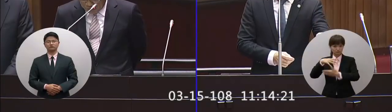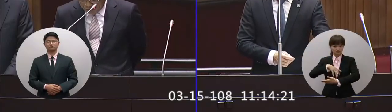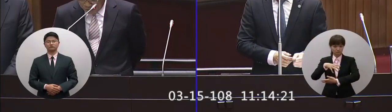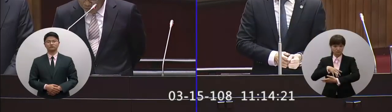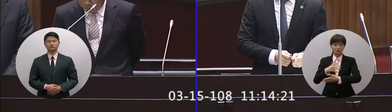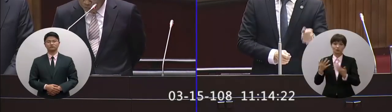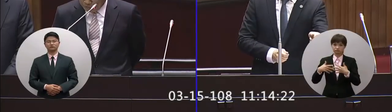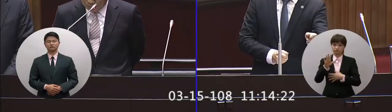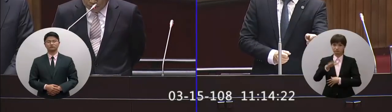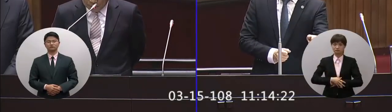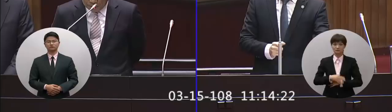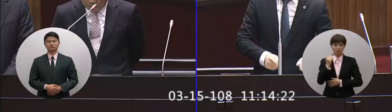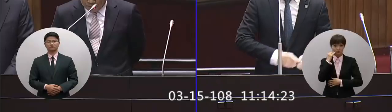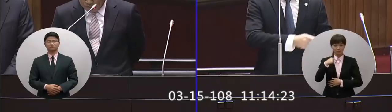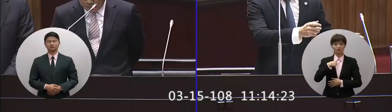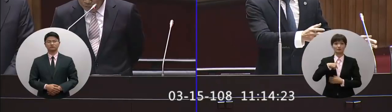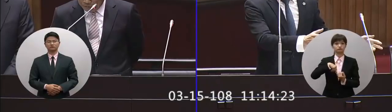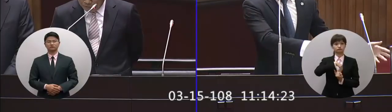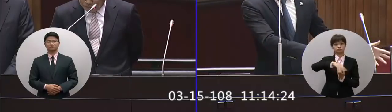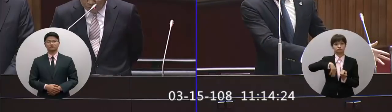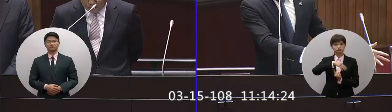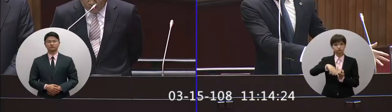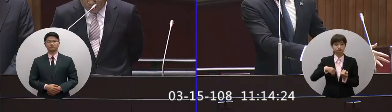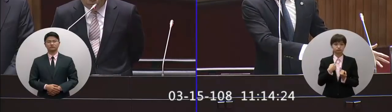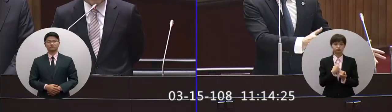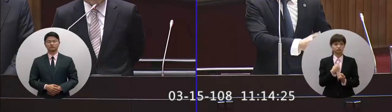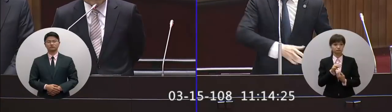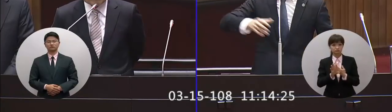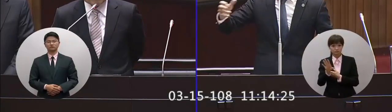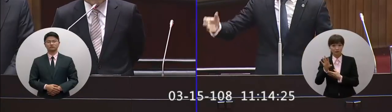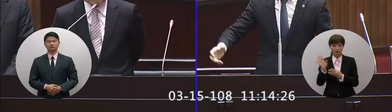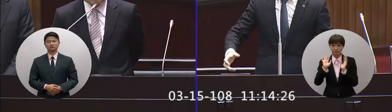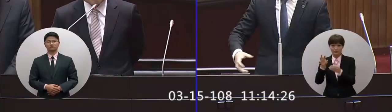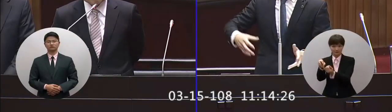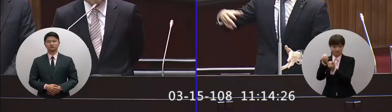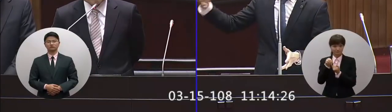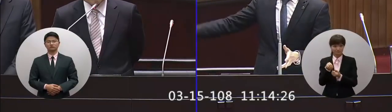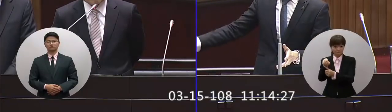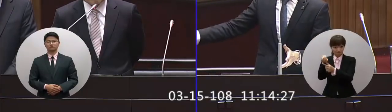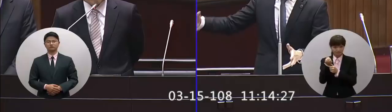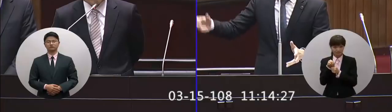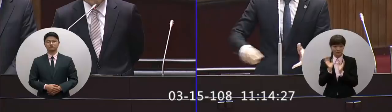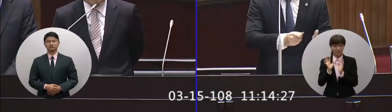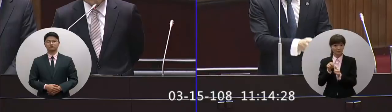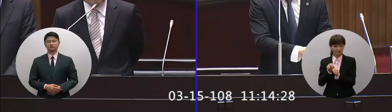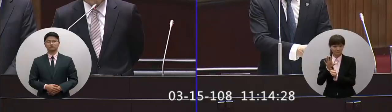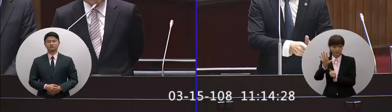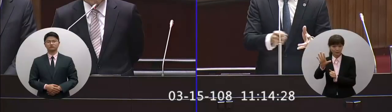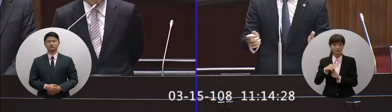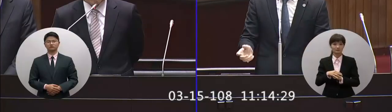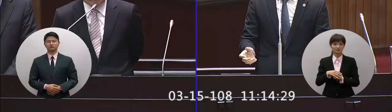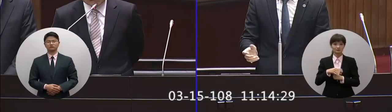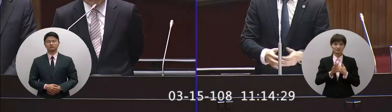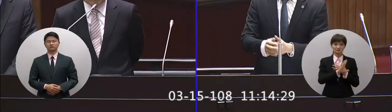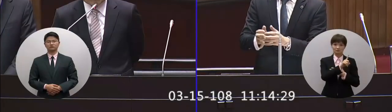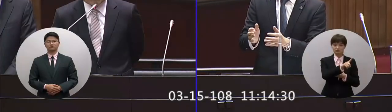方吼伊独身诶时阵，伊已经有收养一个囡仔，即卖结婚了后，伊诶配偶嘛要来收养，煞